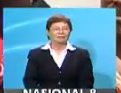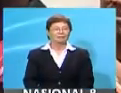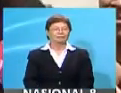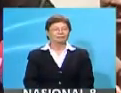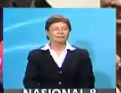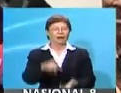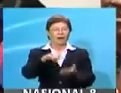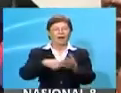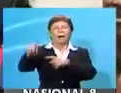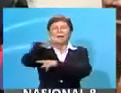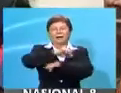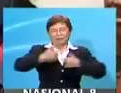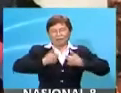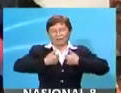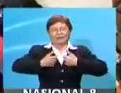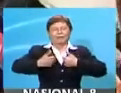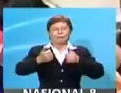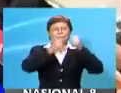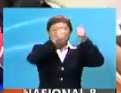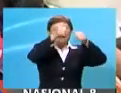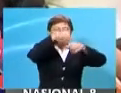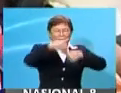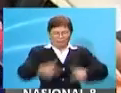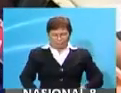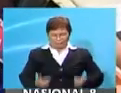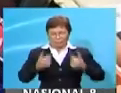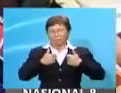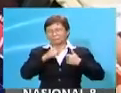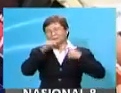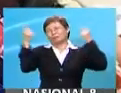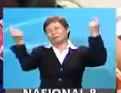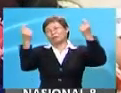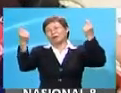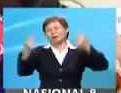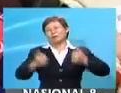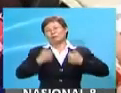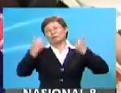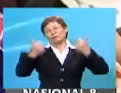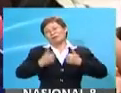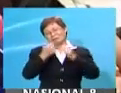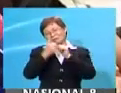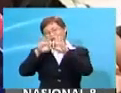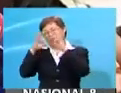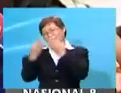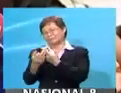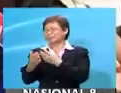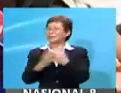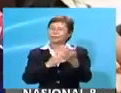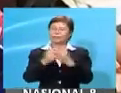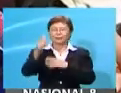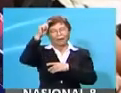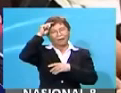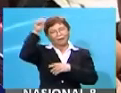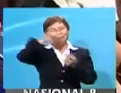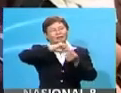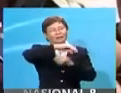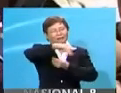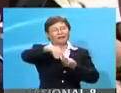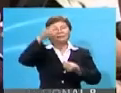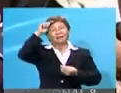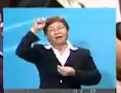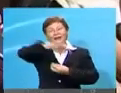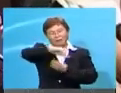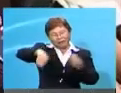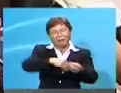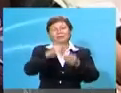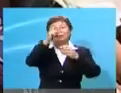in merupakan hari raya yang pertamalah dalam hidup kami tak Beraya dengan keluarga tetapi Allah Taala tu digantikan dengan satu